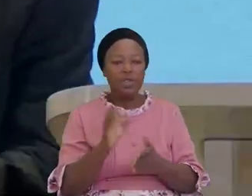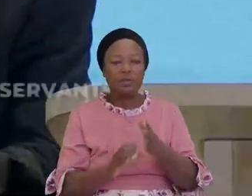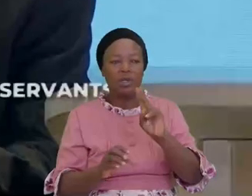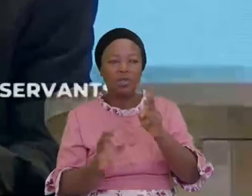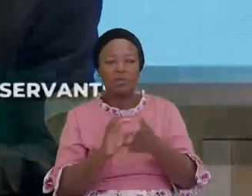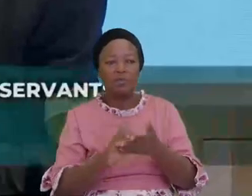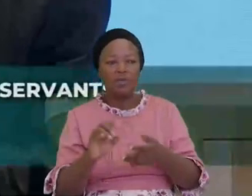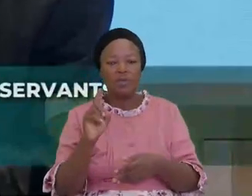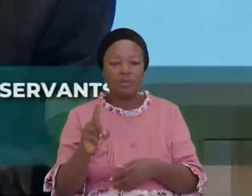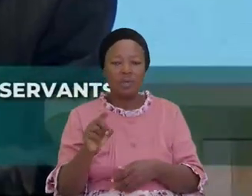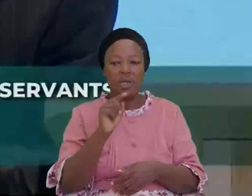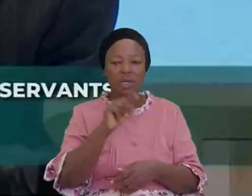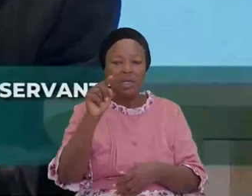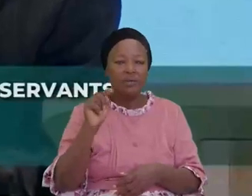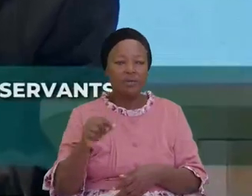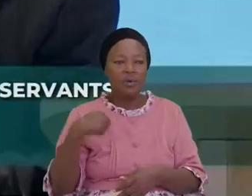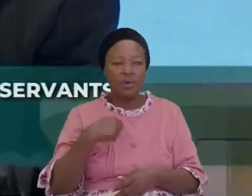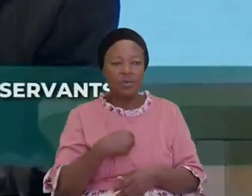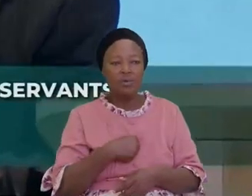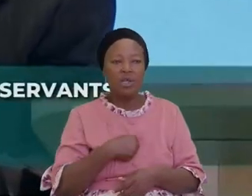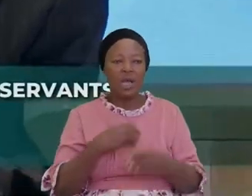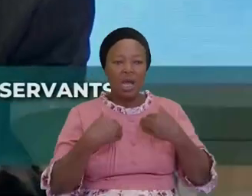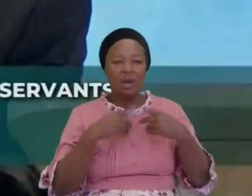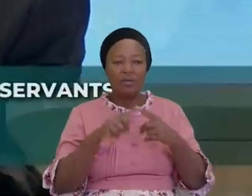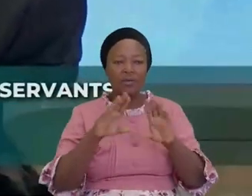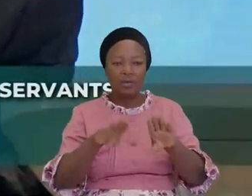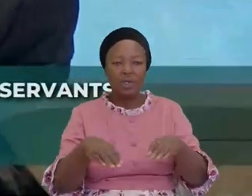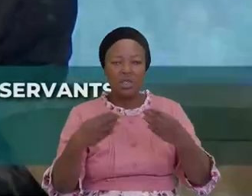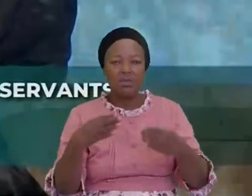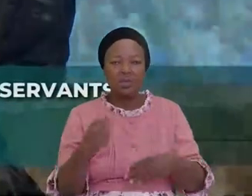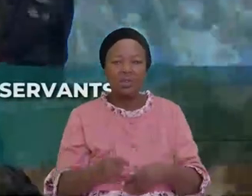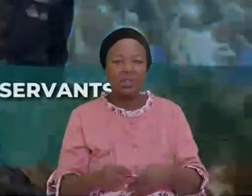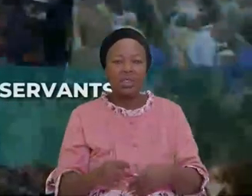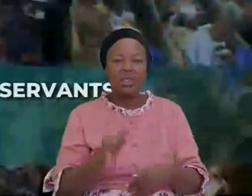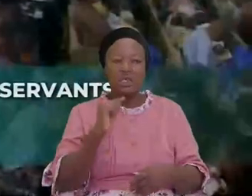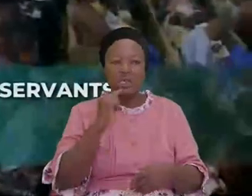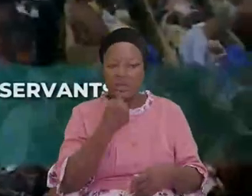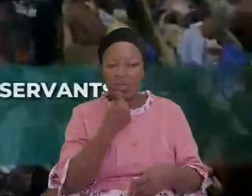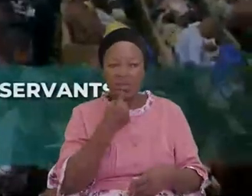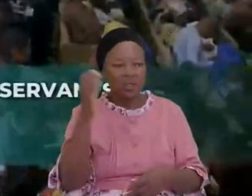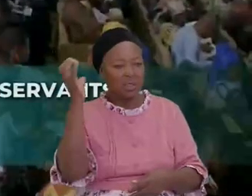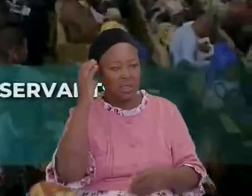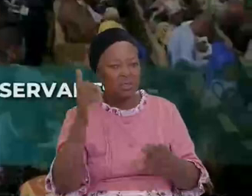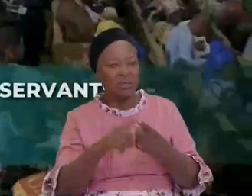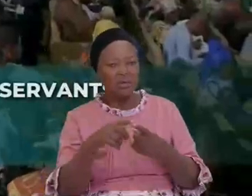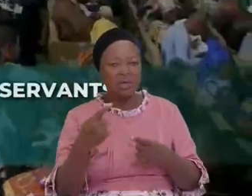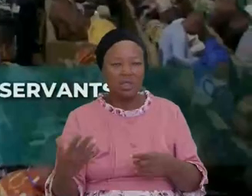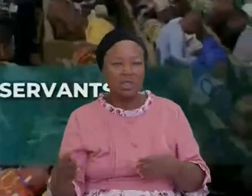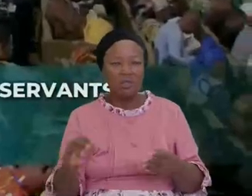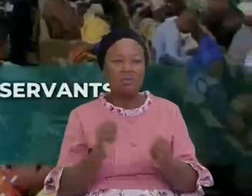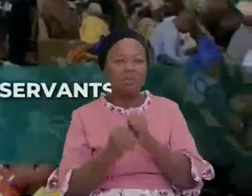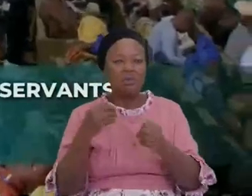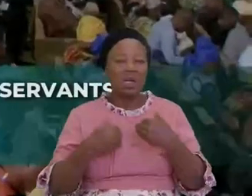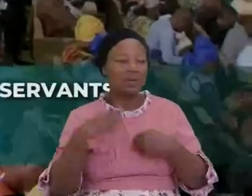En Hébreux 2, verset 1 dit, c'est pourquoi nous devons d'autant plus nous attacher aux choses que